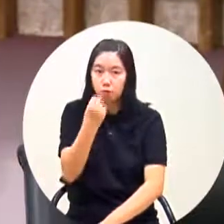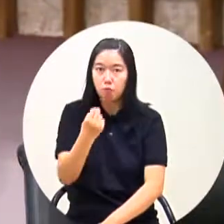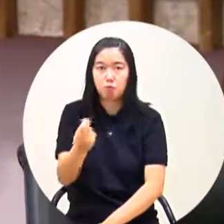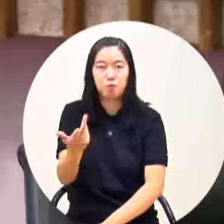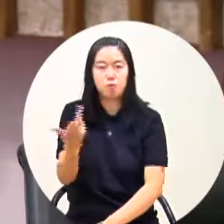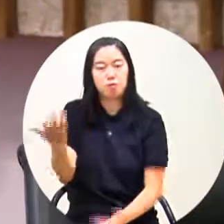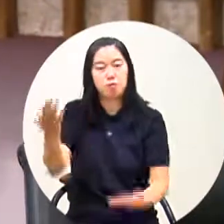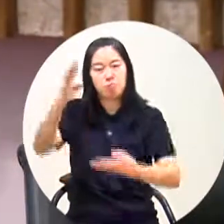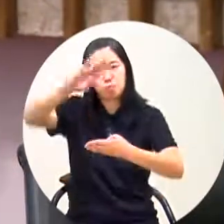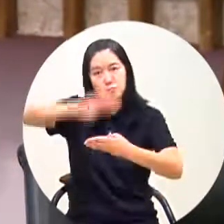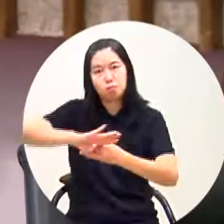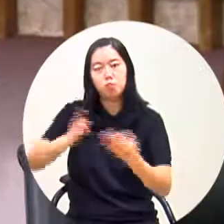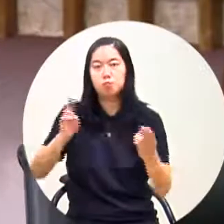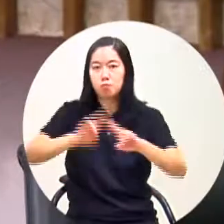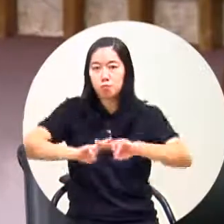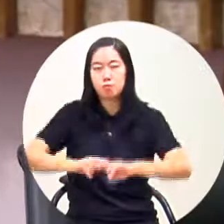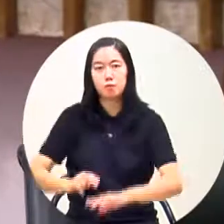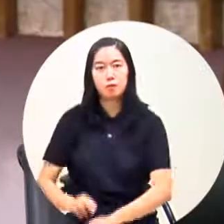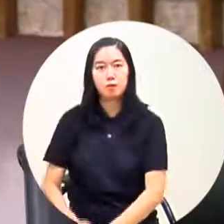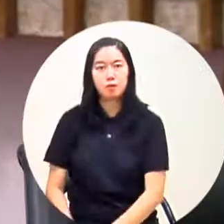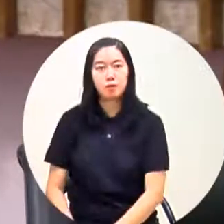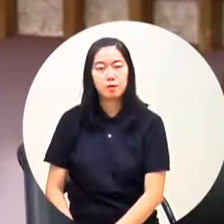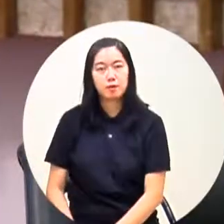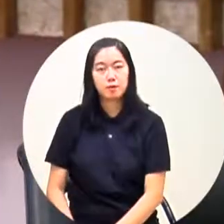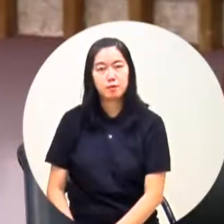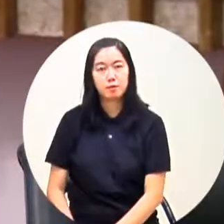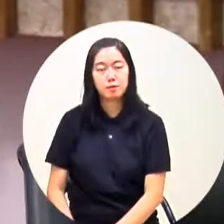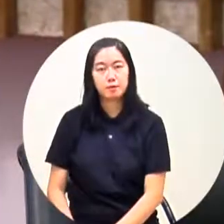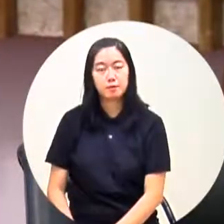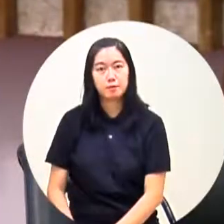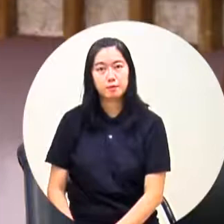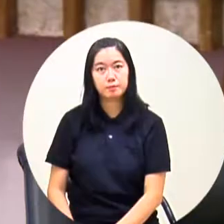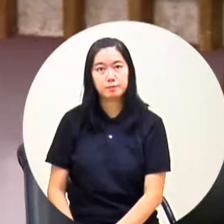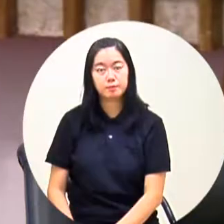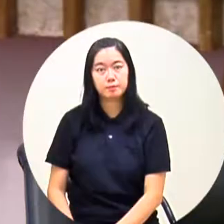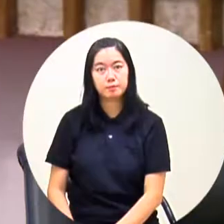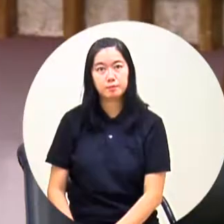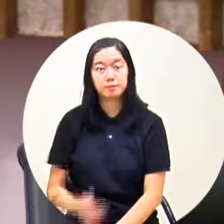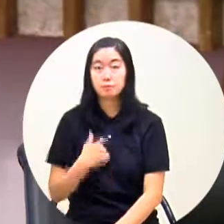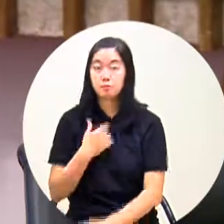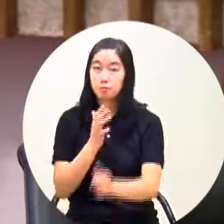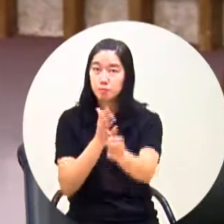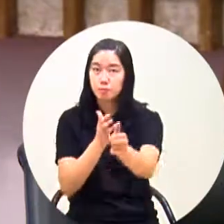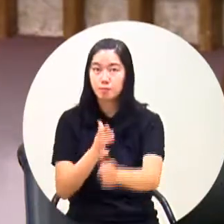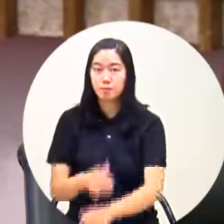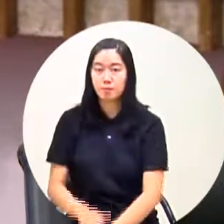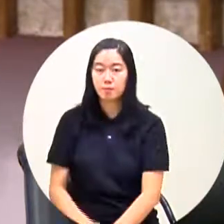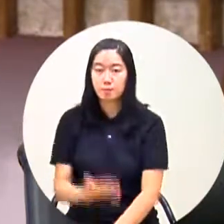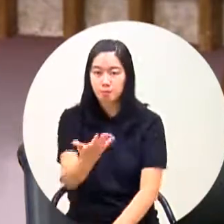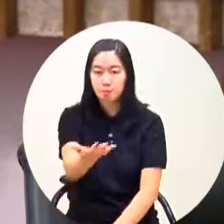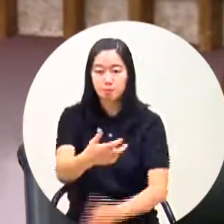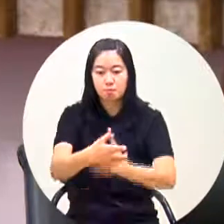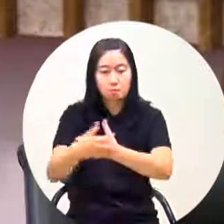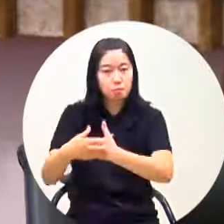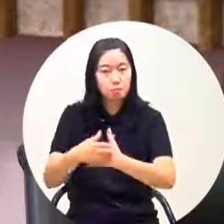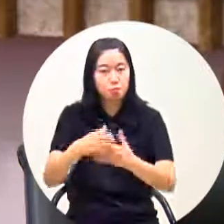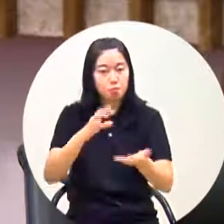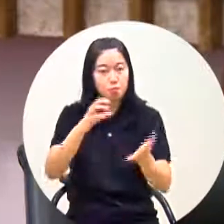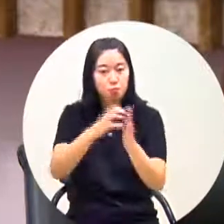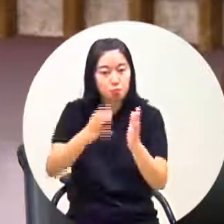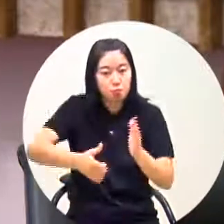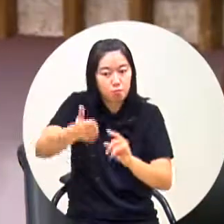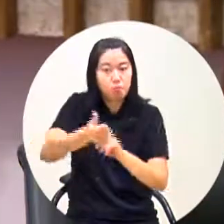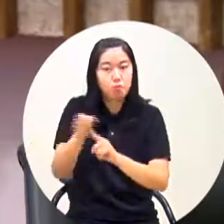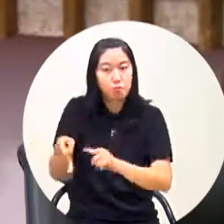时，伊就要停诊啦吼，啊，我是伫遮吼。我要来怎啊先请安尼卫生局长安尼黄局长吼，对这点